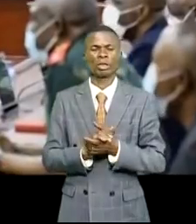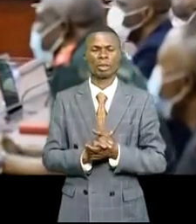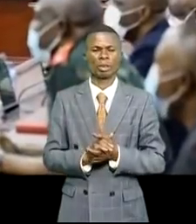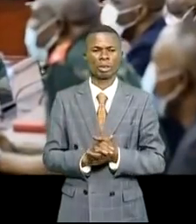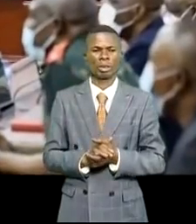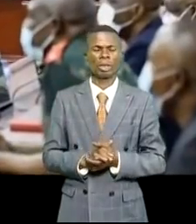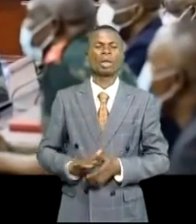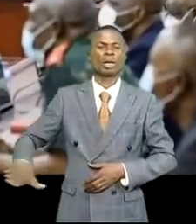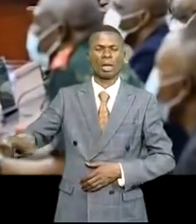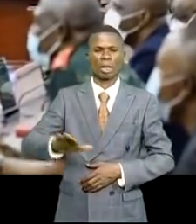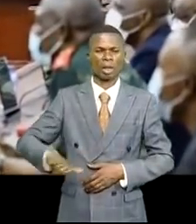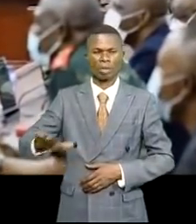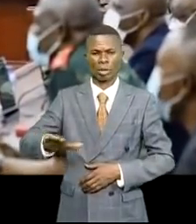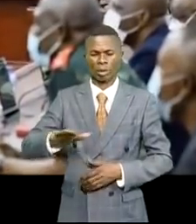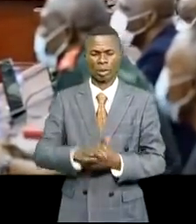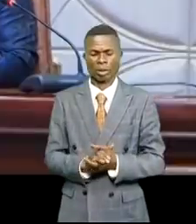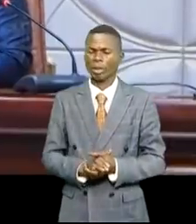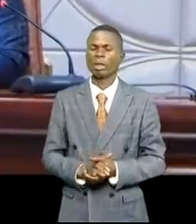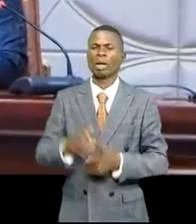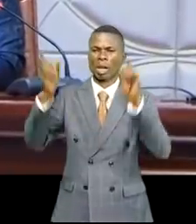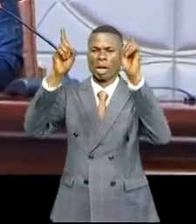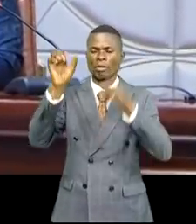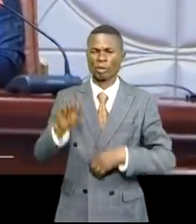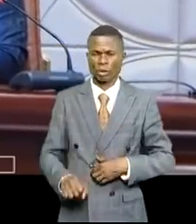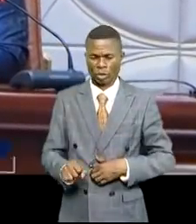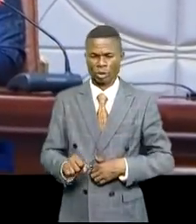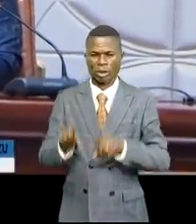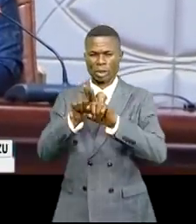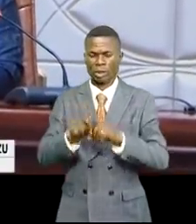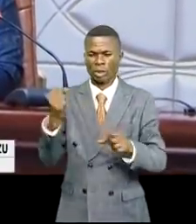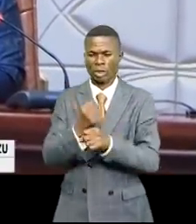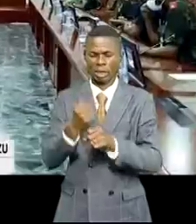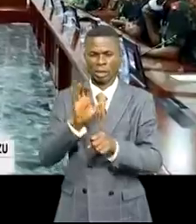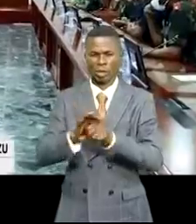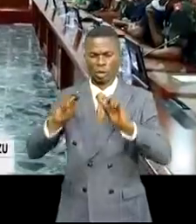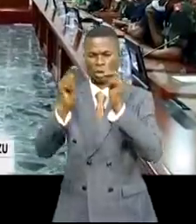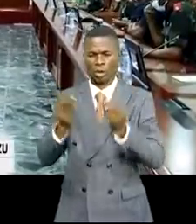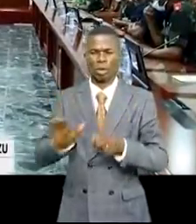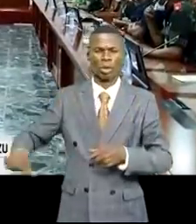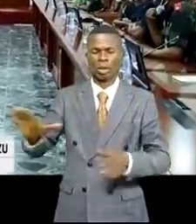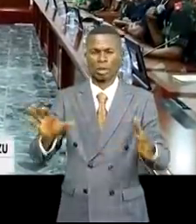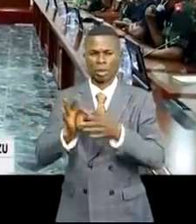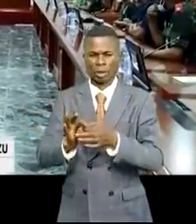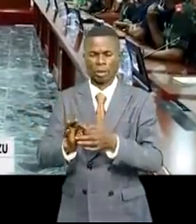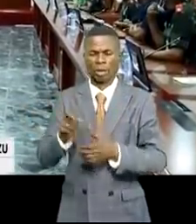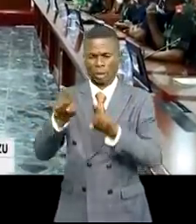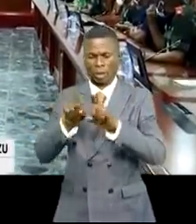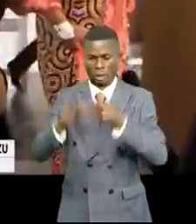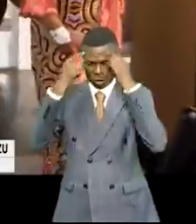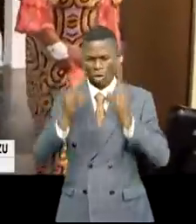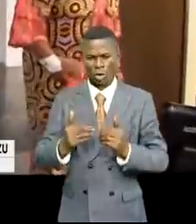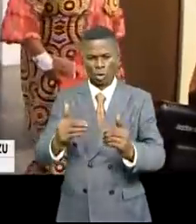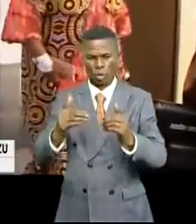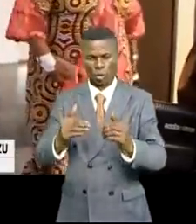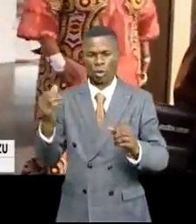La nation arc-en-ciel qui fournit déjà d'importants éléments dans les troupes de la brigade d'intervention des Nations Unies au sein de la MONUSCO tient à poursuivre